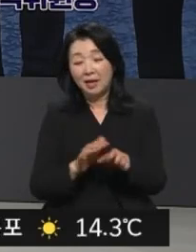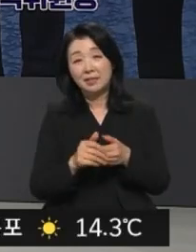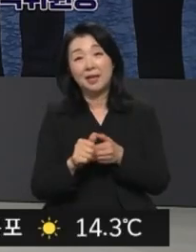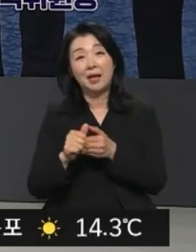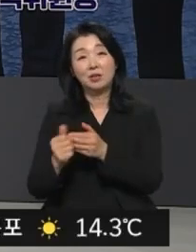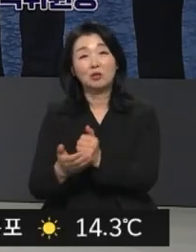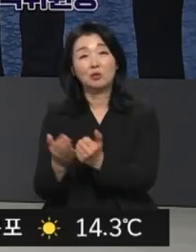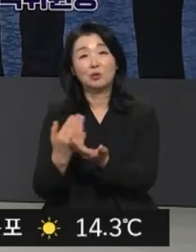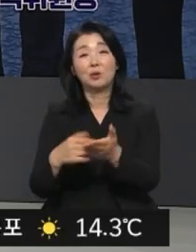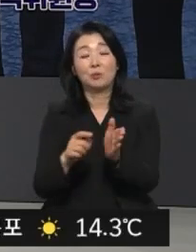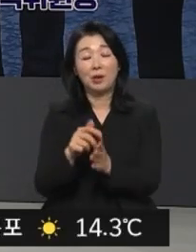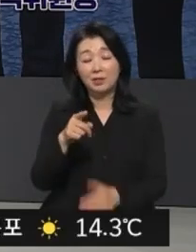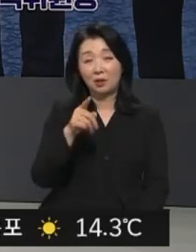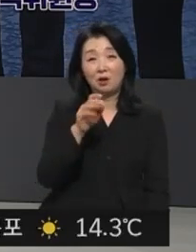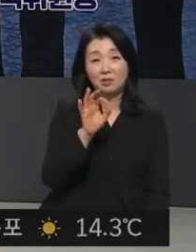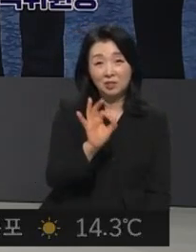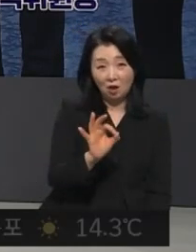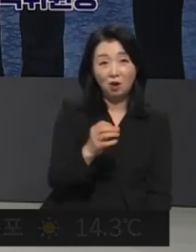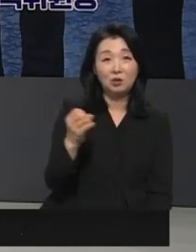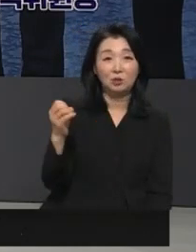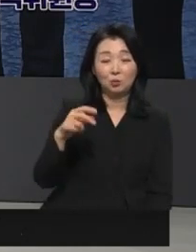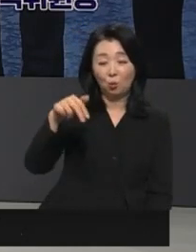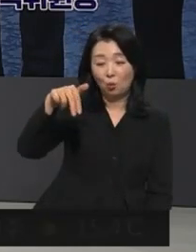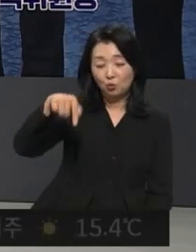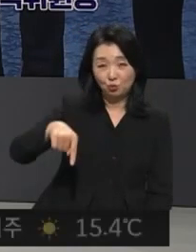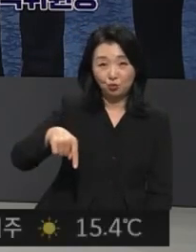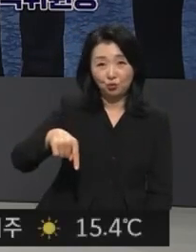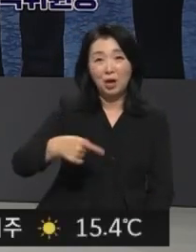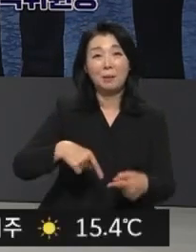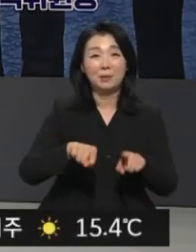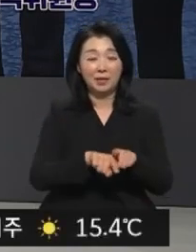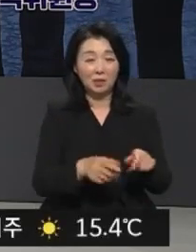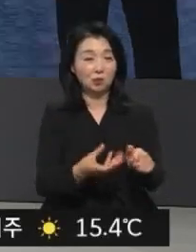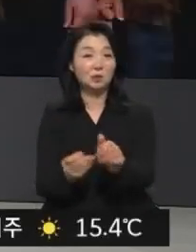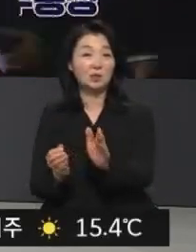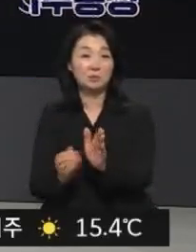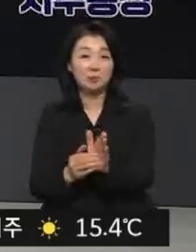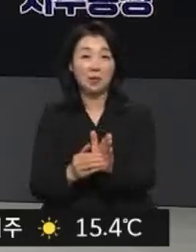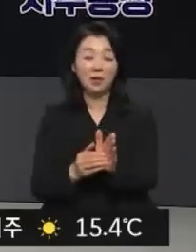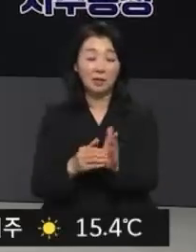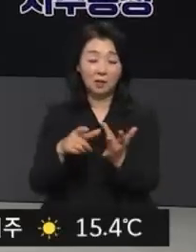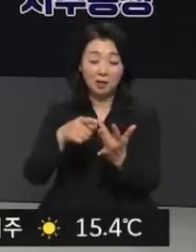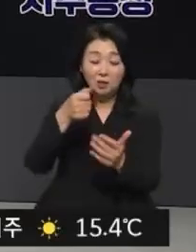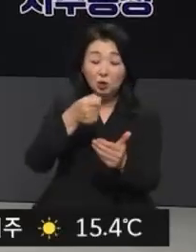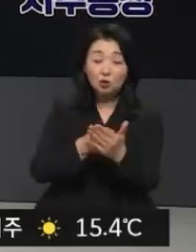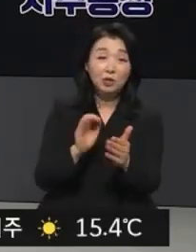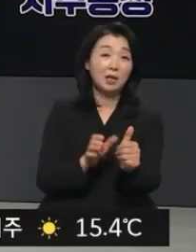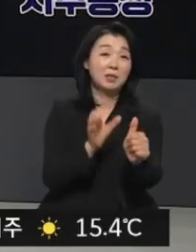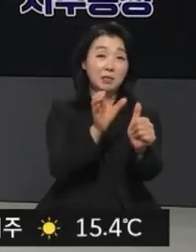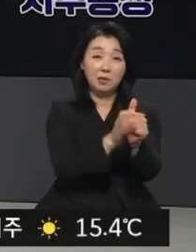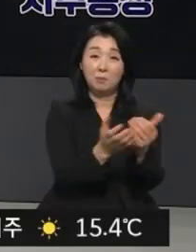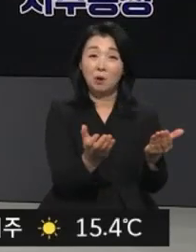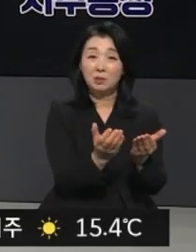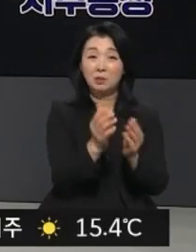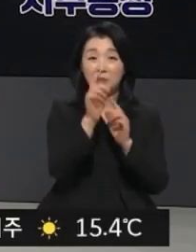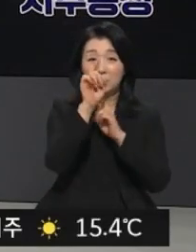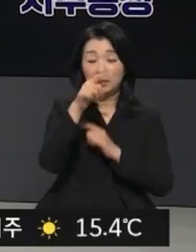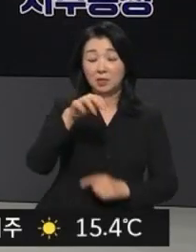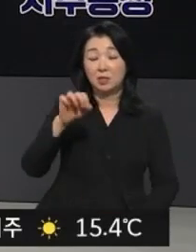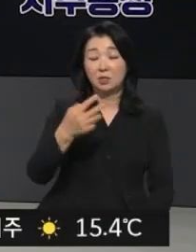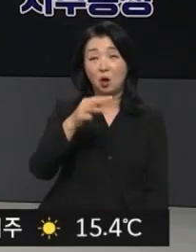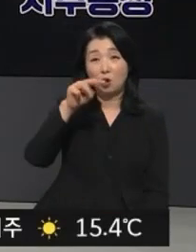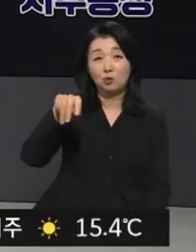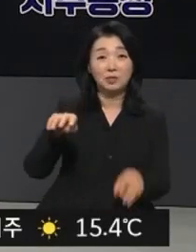정진석 전 비대위원장과 주호영 원내대표도 초청됐는데요. 그런데 선출직 아닌 임명직 이철규 사무총장이